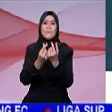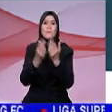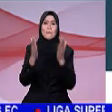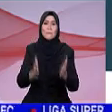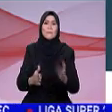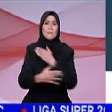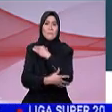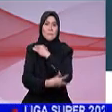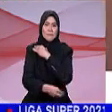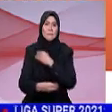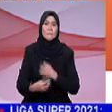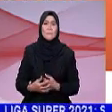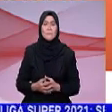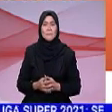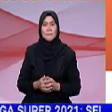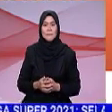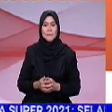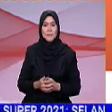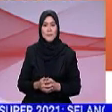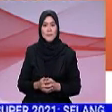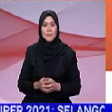rendah.